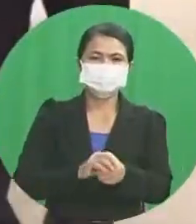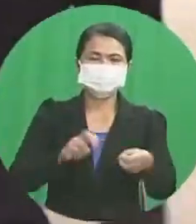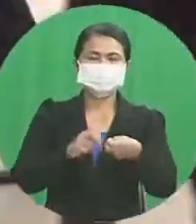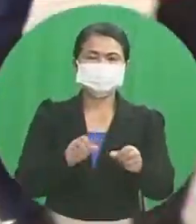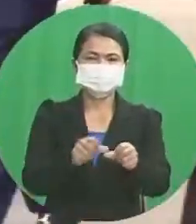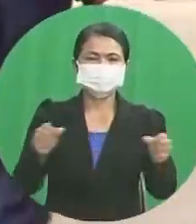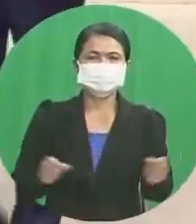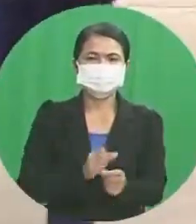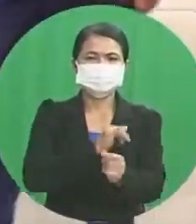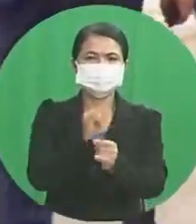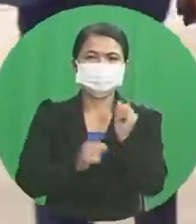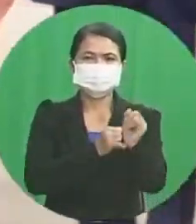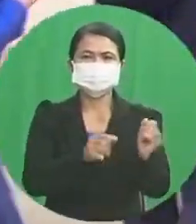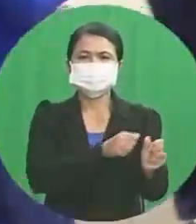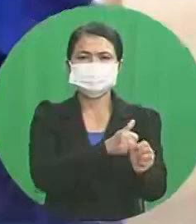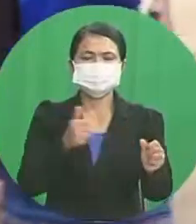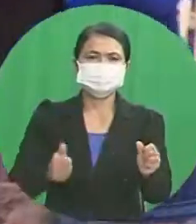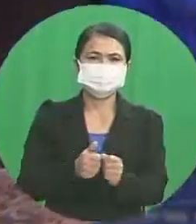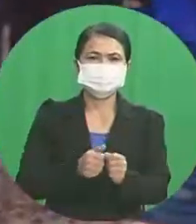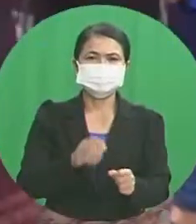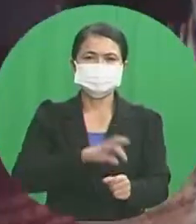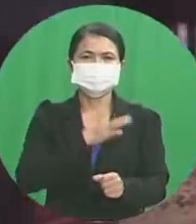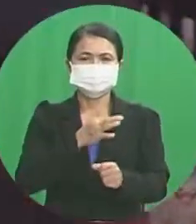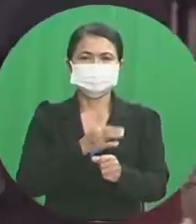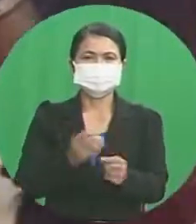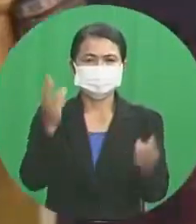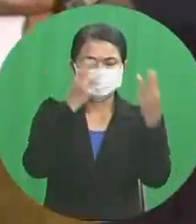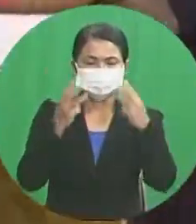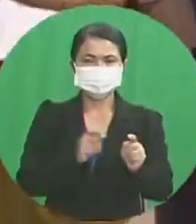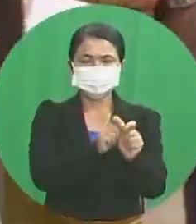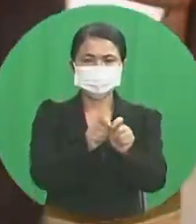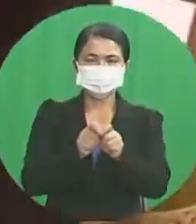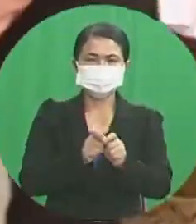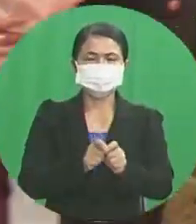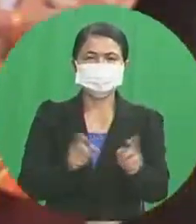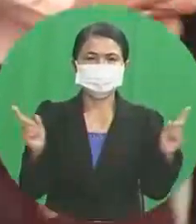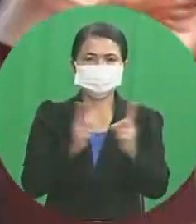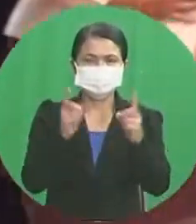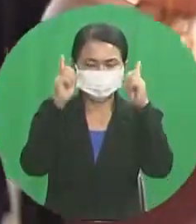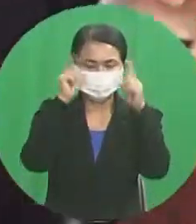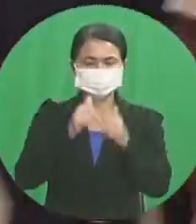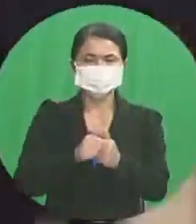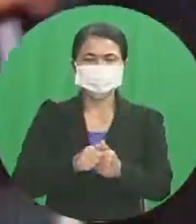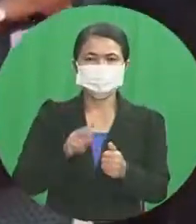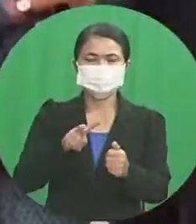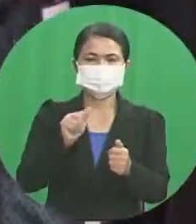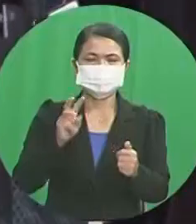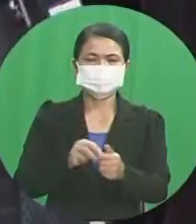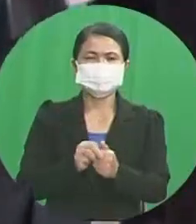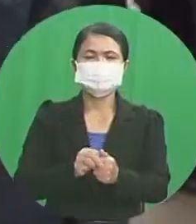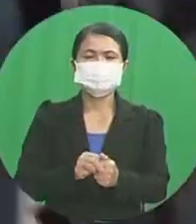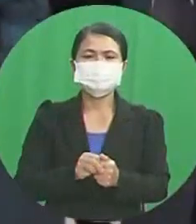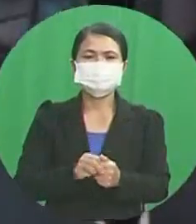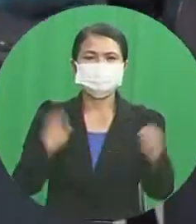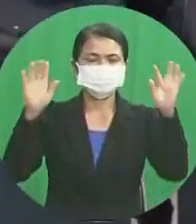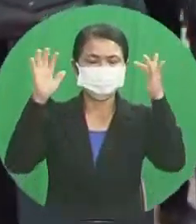បញ្ហាតំបន់និងអន្តរជាតិនានាដែលជាចំណាប់អារម្មណ៍និងក្តីបារម្ភរួម នៅក្នុងជំនួបនោះឯកឧត្តមផនខំវិផាវ៉ាន់បានអ